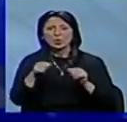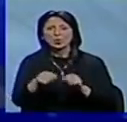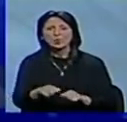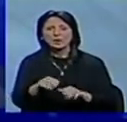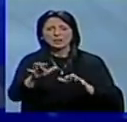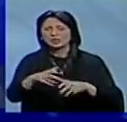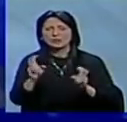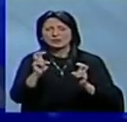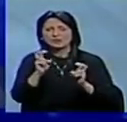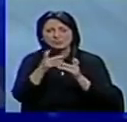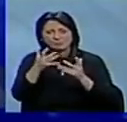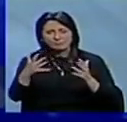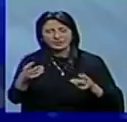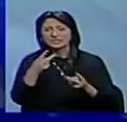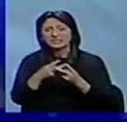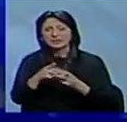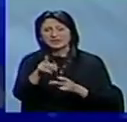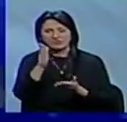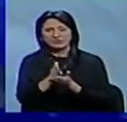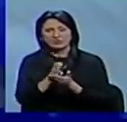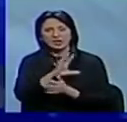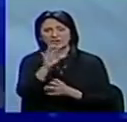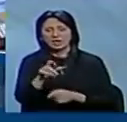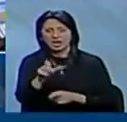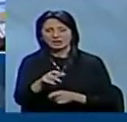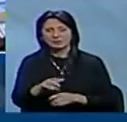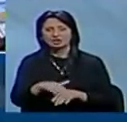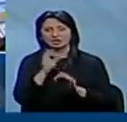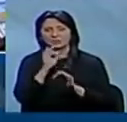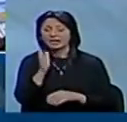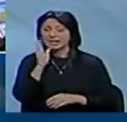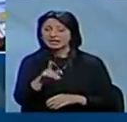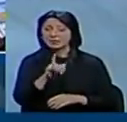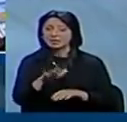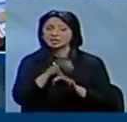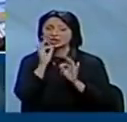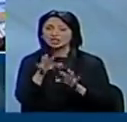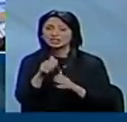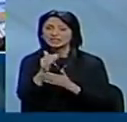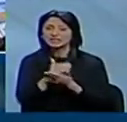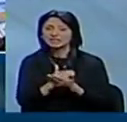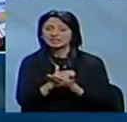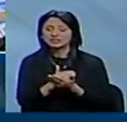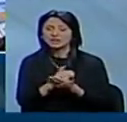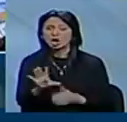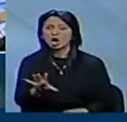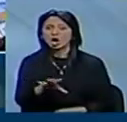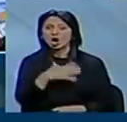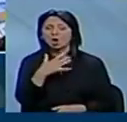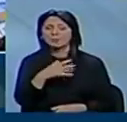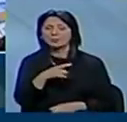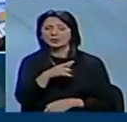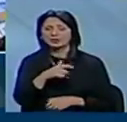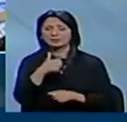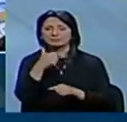უფლებებიო ჩამორთმეული აქვს, ან შეიძლება მათ შორის საპატრიკო საზრესაც იხდიდეს და ყველა ესეთ ადამიანებს. ბატონო ზურა, იქნებიან თუ არა შესაწყალებელთა სიაში ყოფილი ძალოვანი